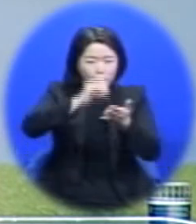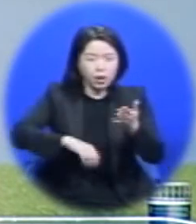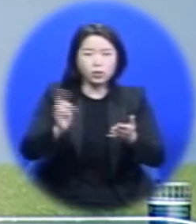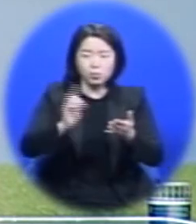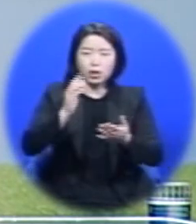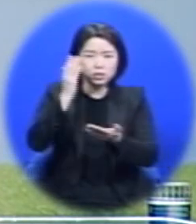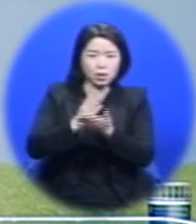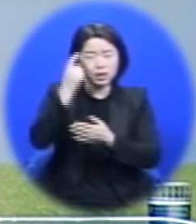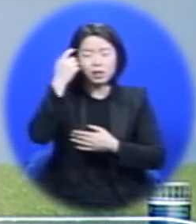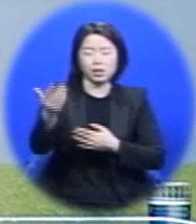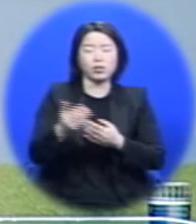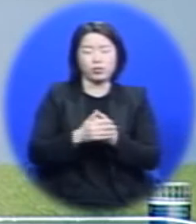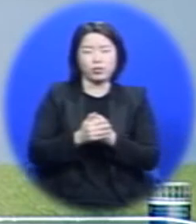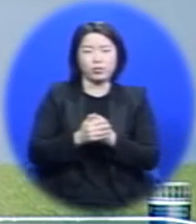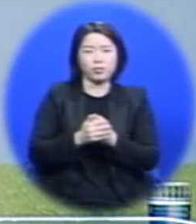뭘 하지 말아야 되나요?